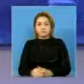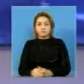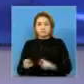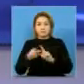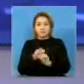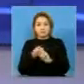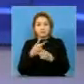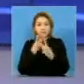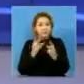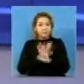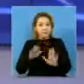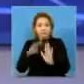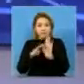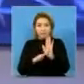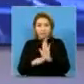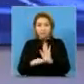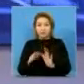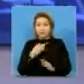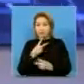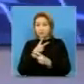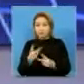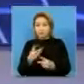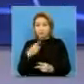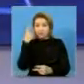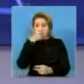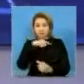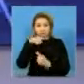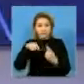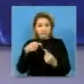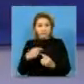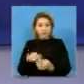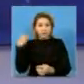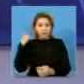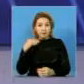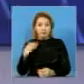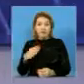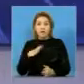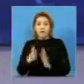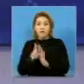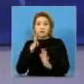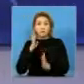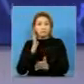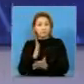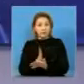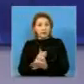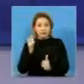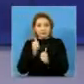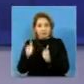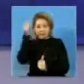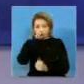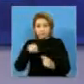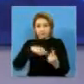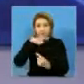Индетке қарамастан мемлекеттік бағдарламалардың игілігін көріп, жеке кәсібін дөңгелетіп отырған ақтөбеліктердің қатары артып келеді. Жыл сайын бизнес